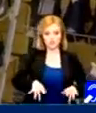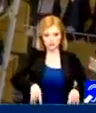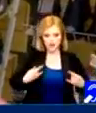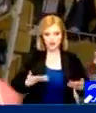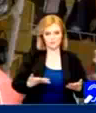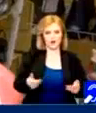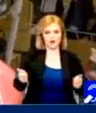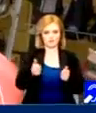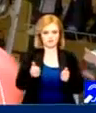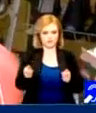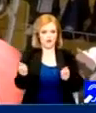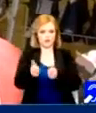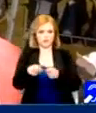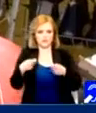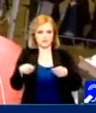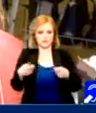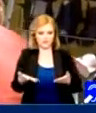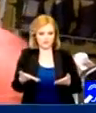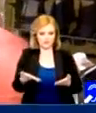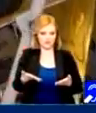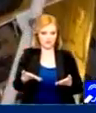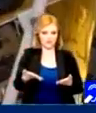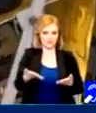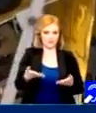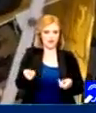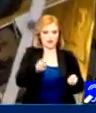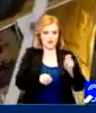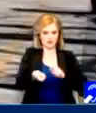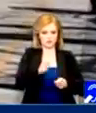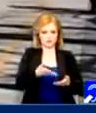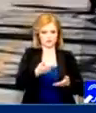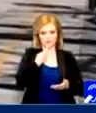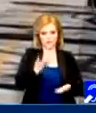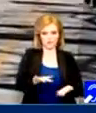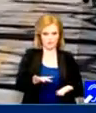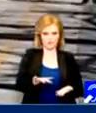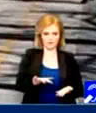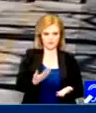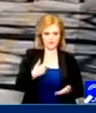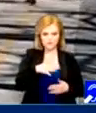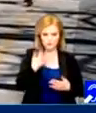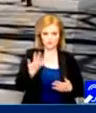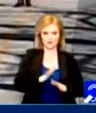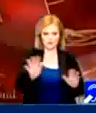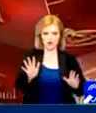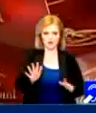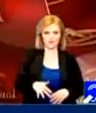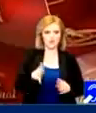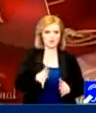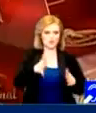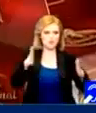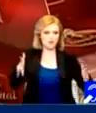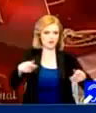și alte produse alimentare care se comercializează tradițional la iarmăroacele de sărbători. Cel mai mare târg va